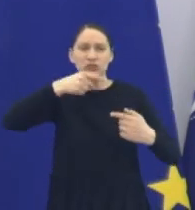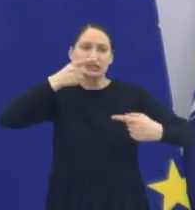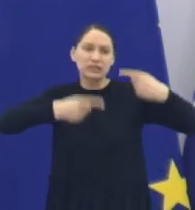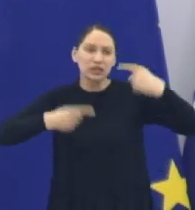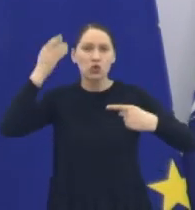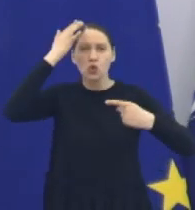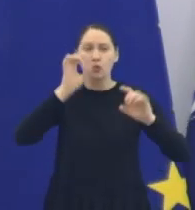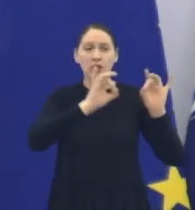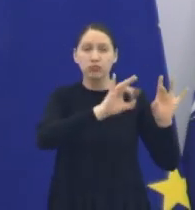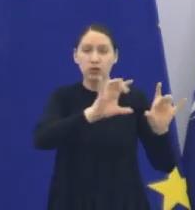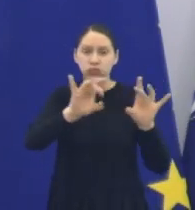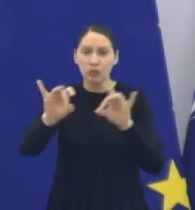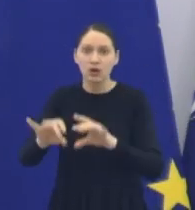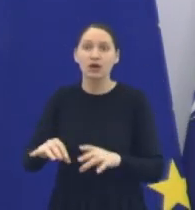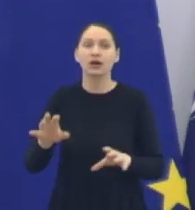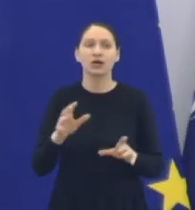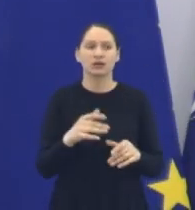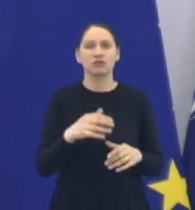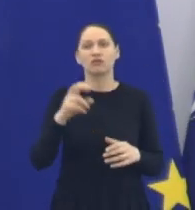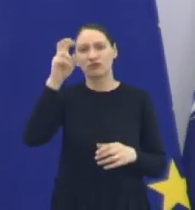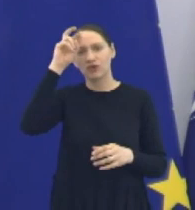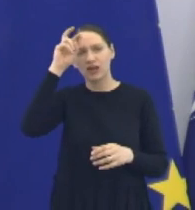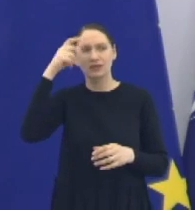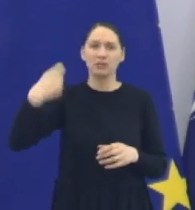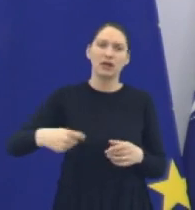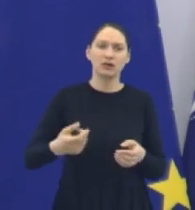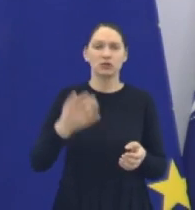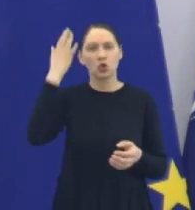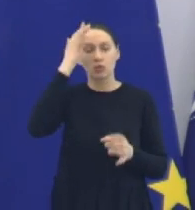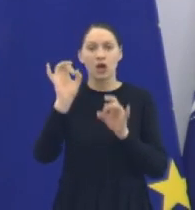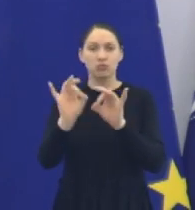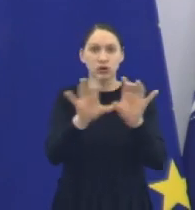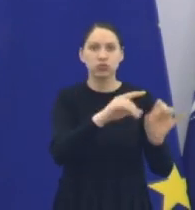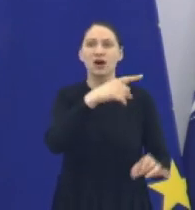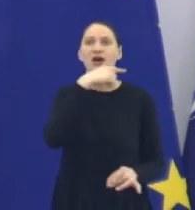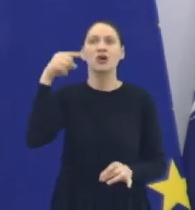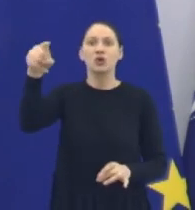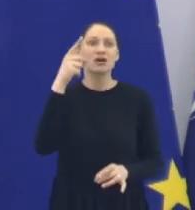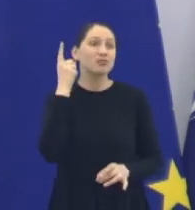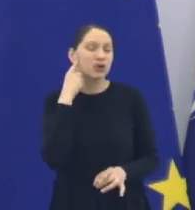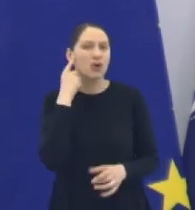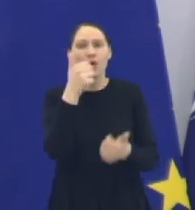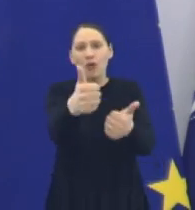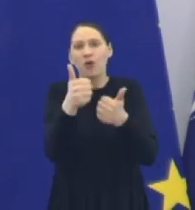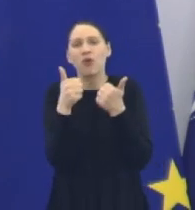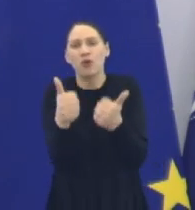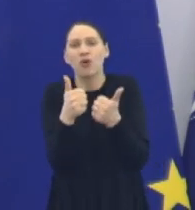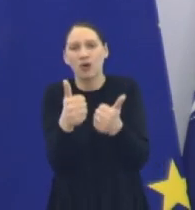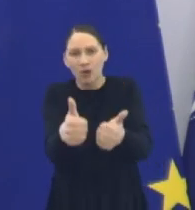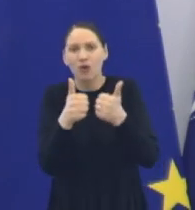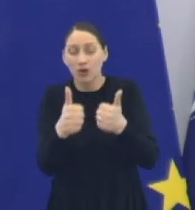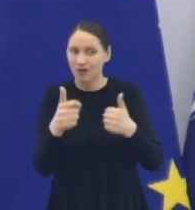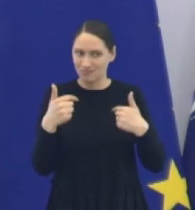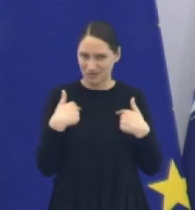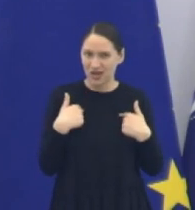skirtingi pareiškimai, pasigirstantis iš skirtingų vadovų lūpų, Rusija yra geroji naujiena. Pasistengiame padaryti, kad